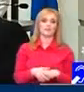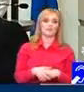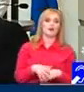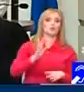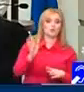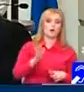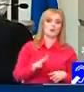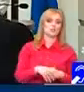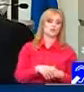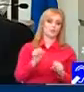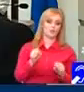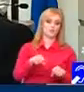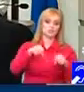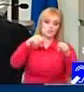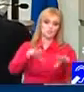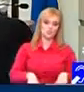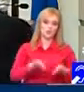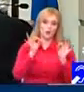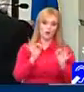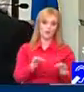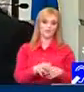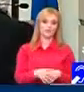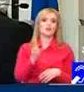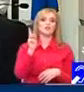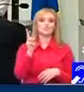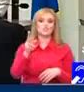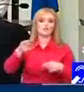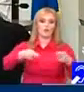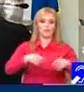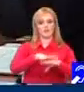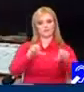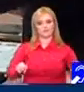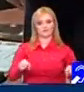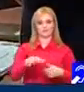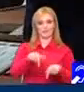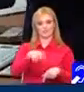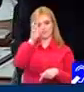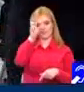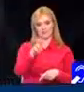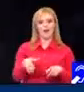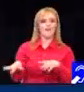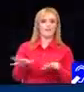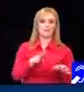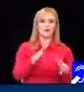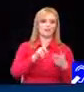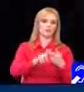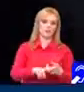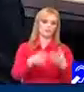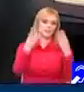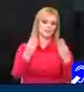doar în așa măsură pot să decide în mod corect cine va guverna în continuare. Evenimentul are loc în contextul